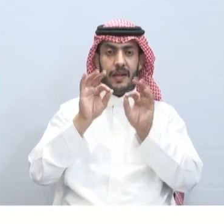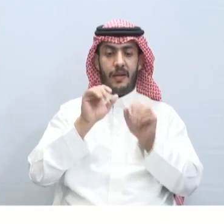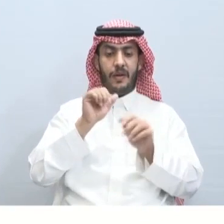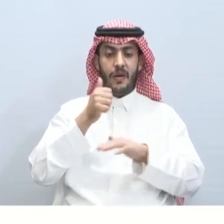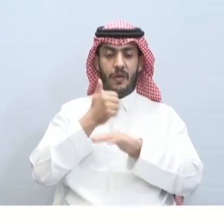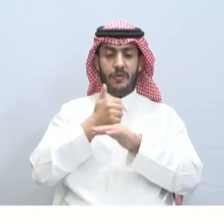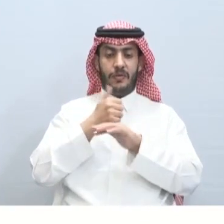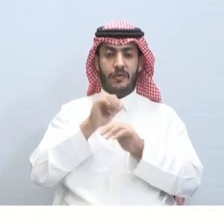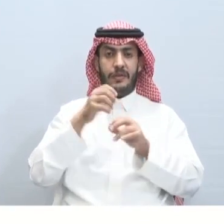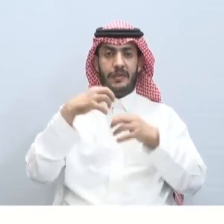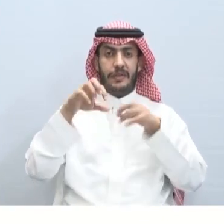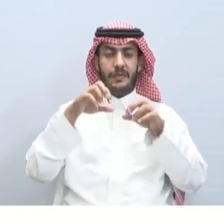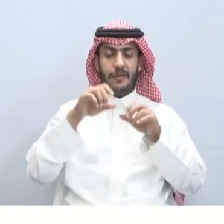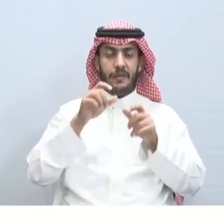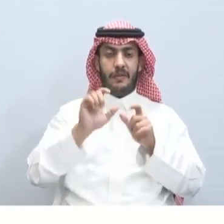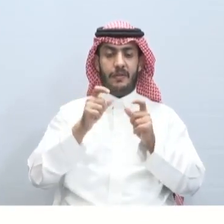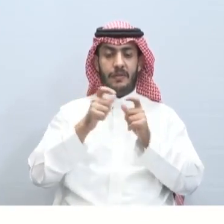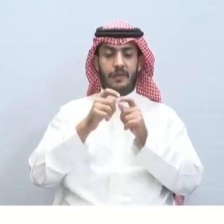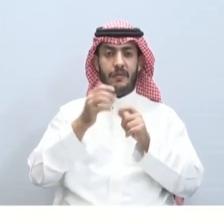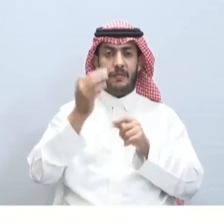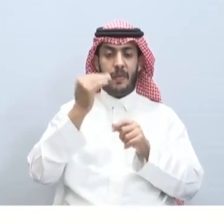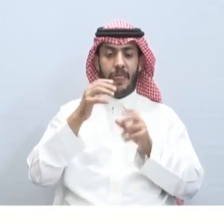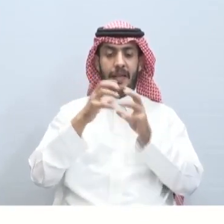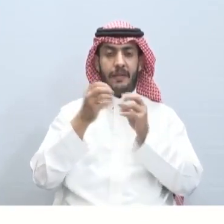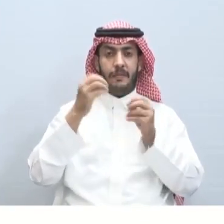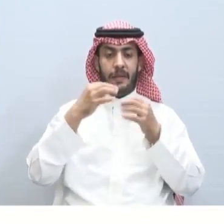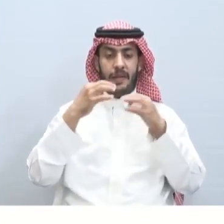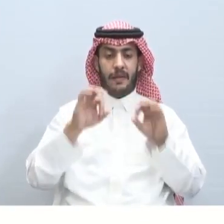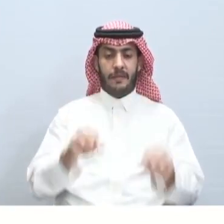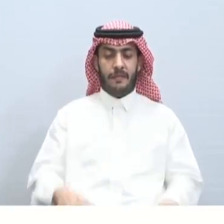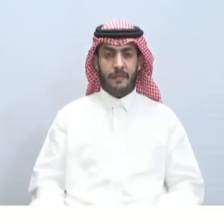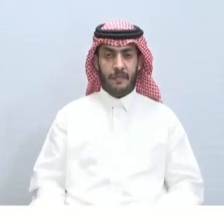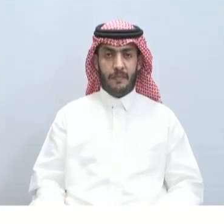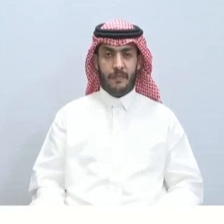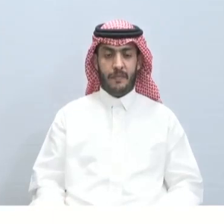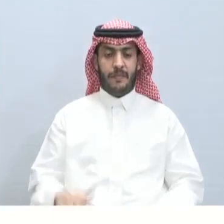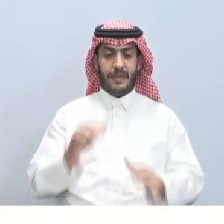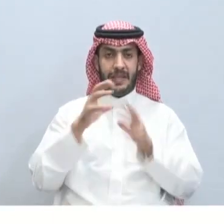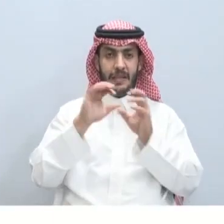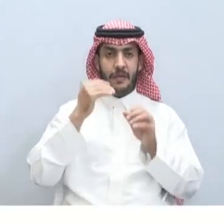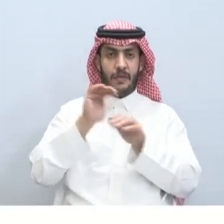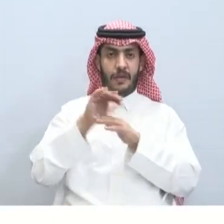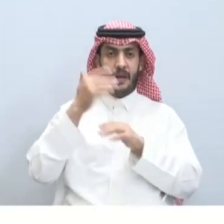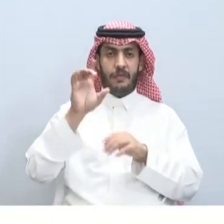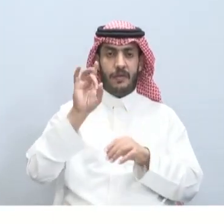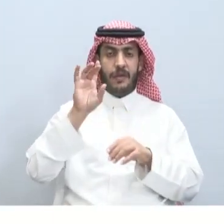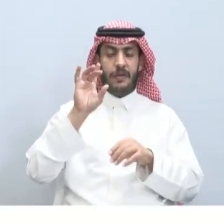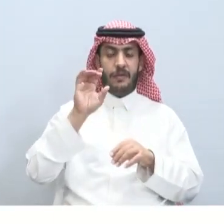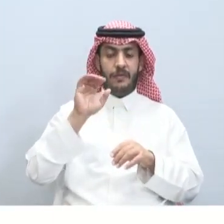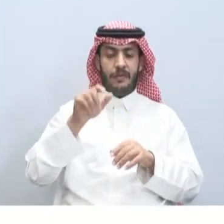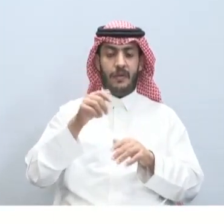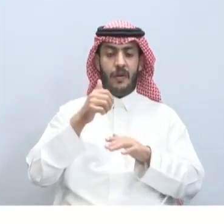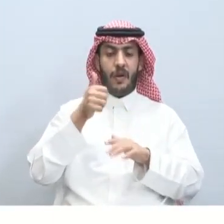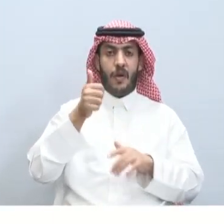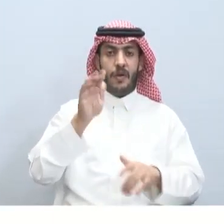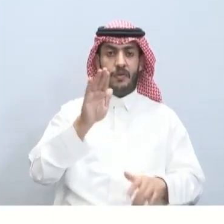الاسس لتقسيم السوق الى شرائح وسنفصل باذن الله في الاسس في الدروس القادمه اذا الاسس